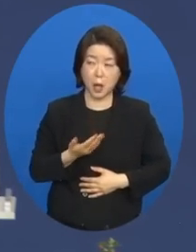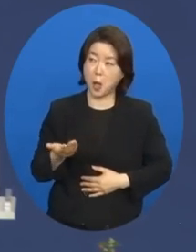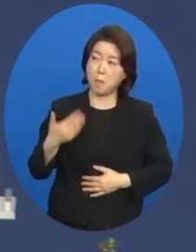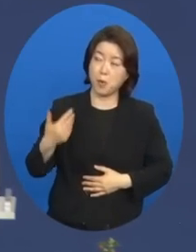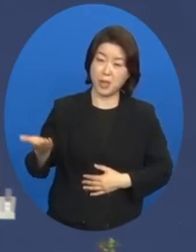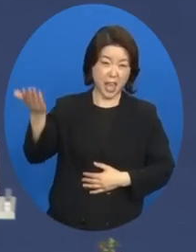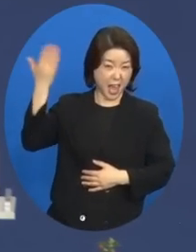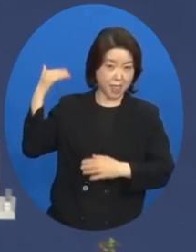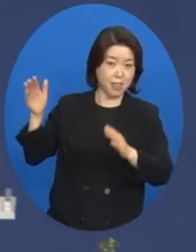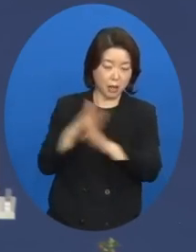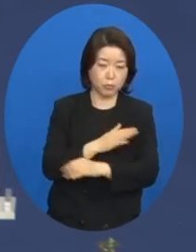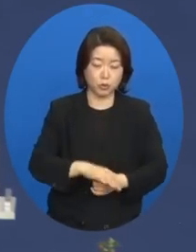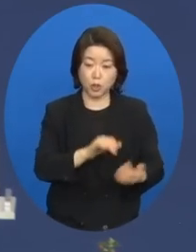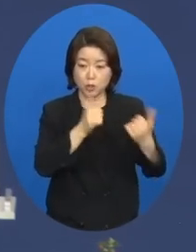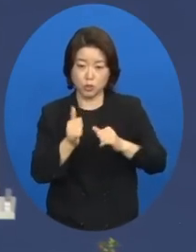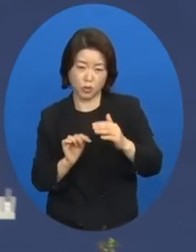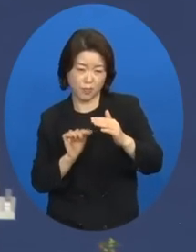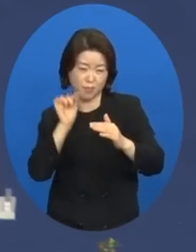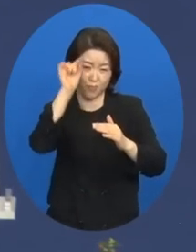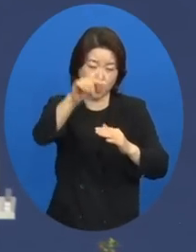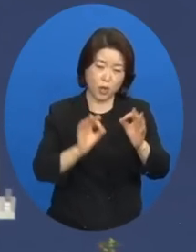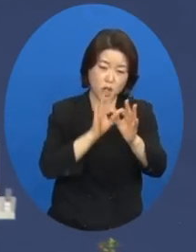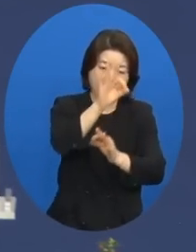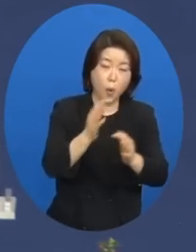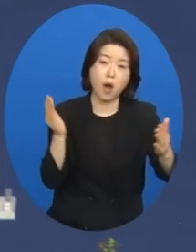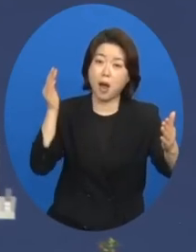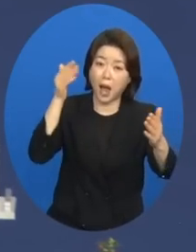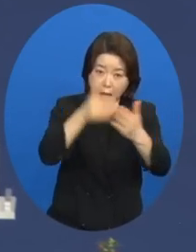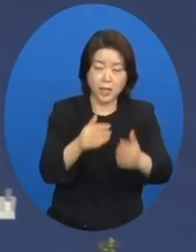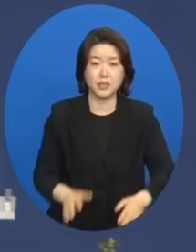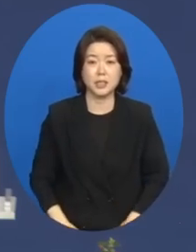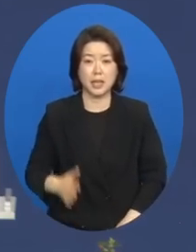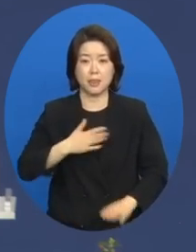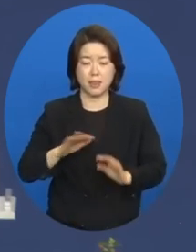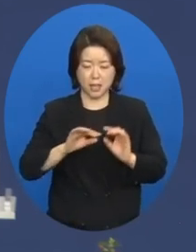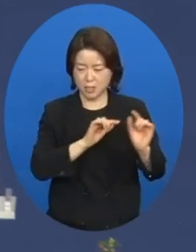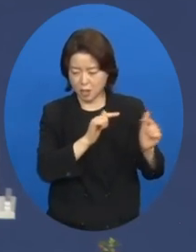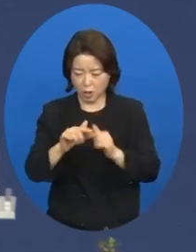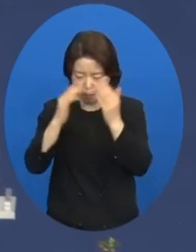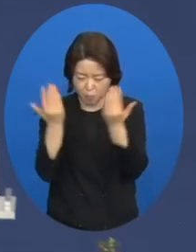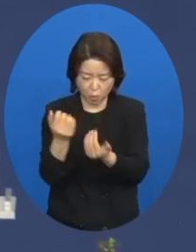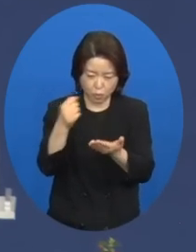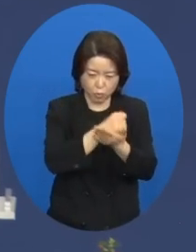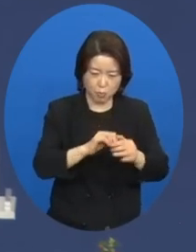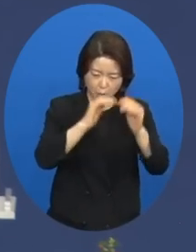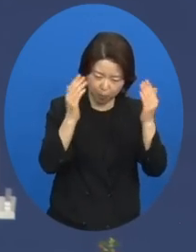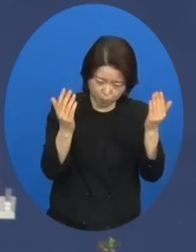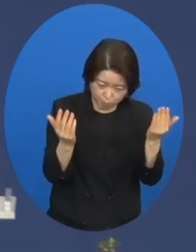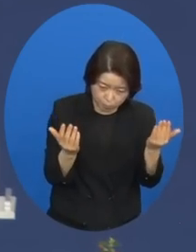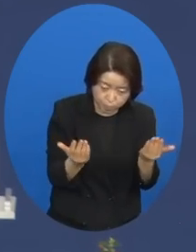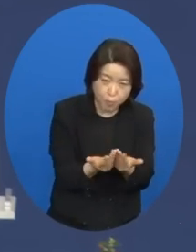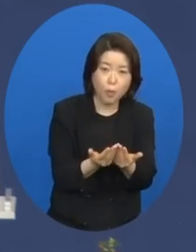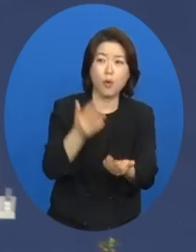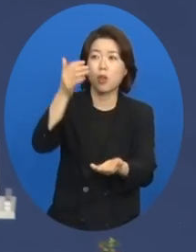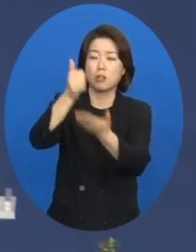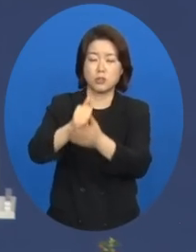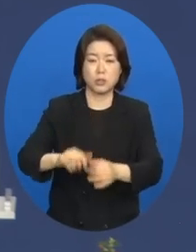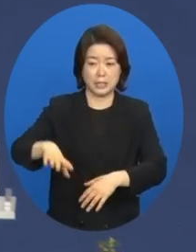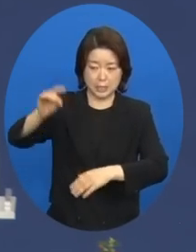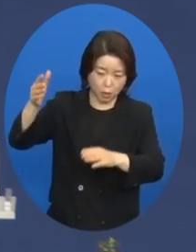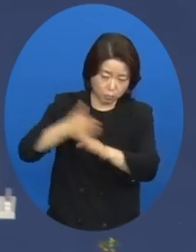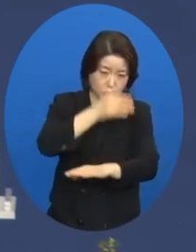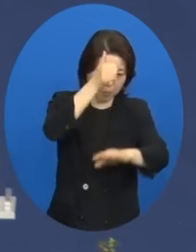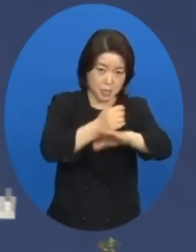이전부터 죽음을 넘어 영원까지 내 모든 운명 전부를 그분이 처음부터